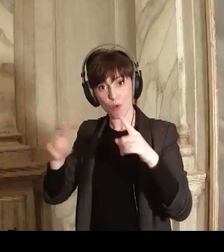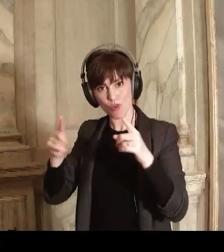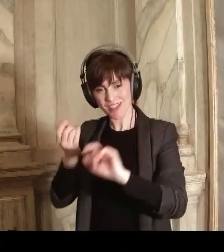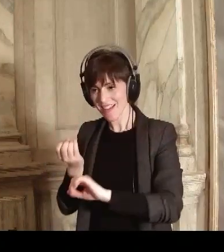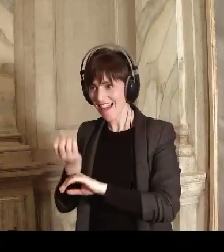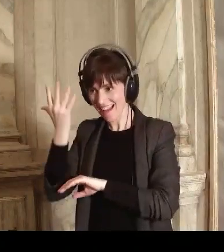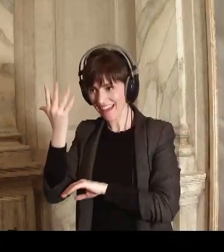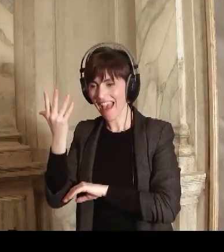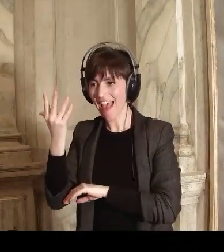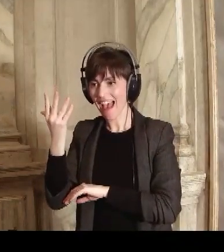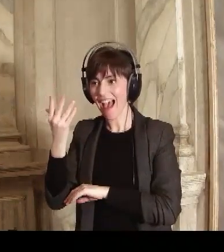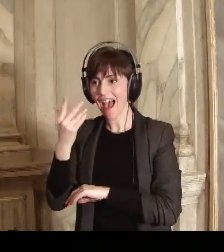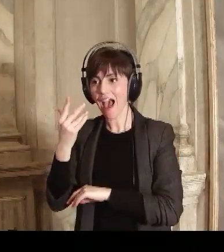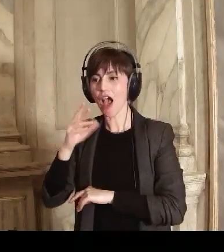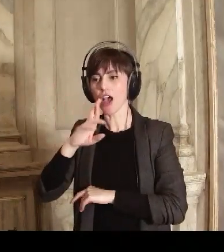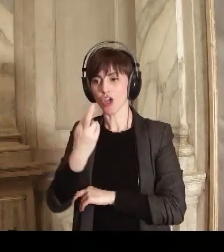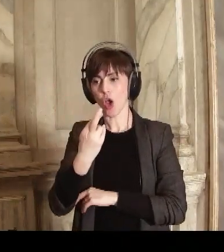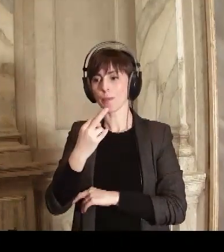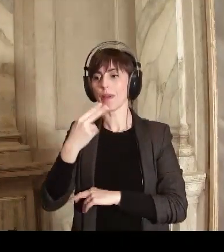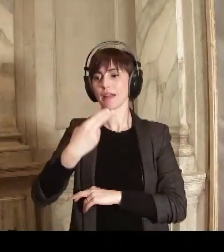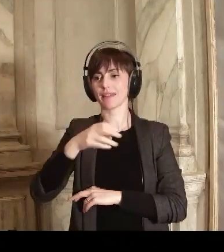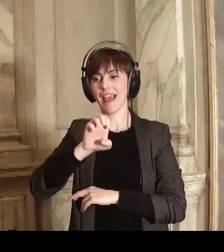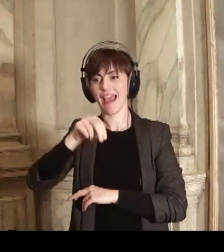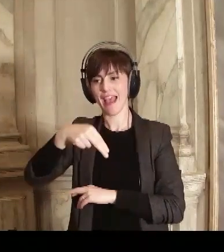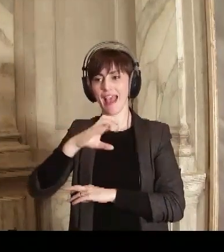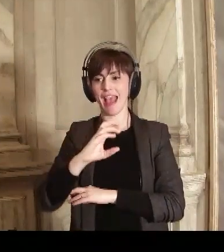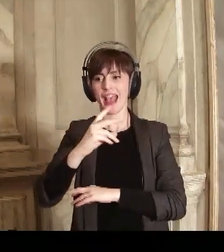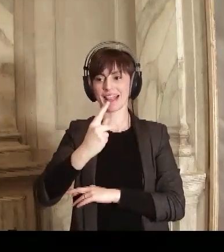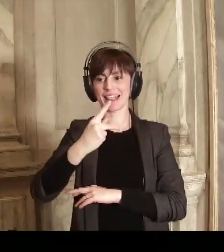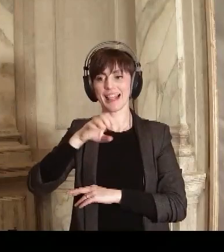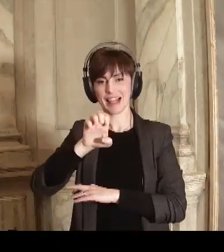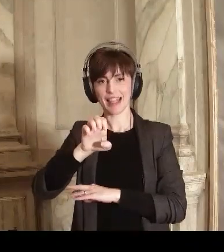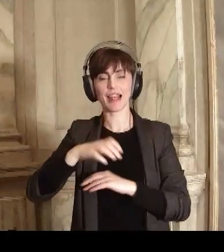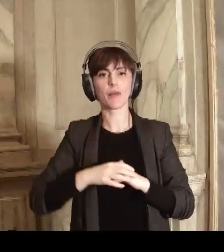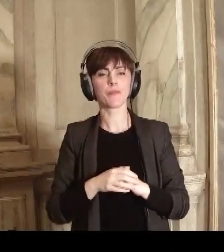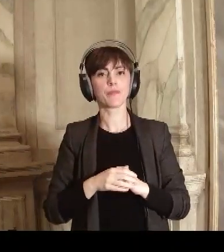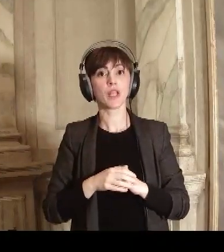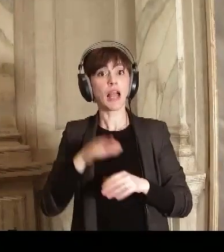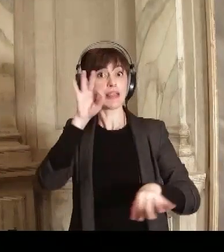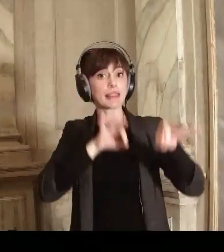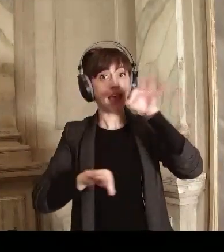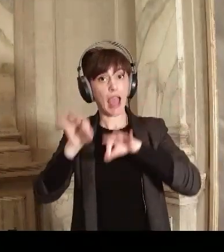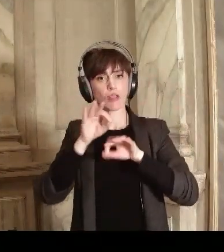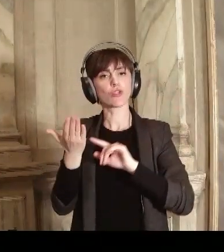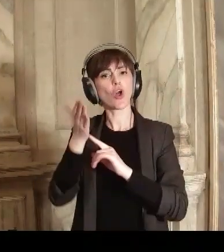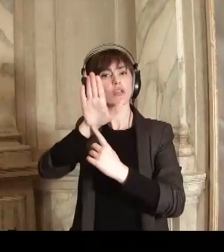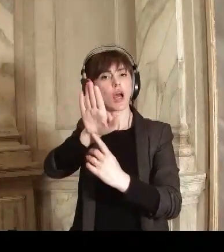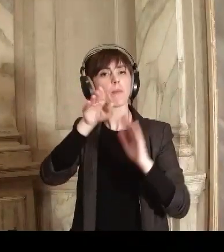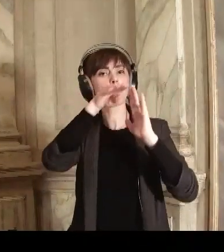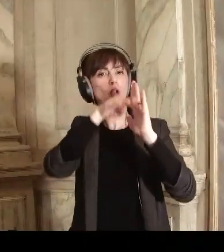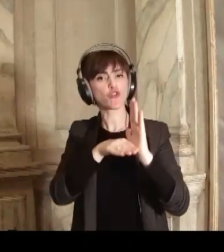ideatori del popolare software Ableton Live, presenta al Teatro Malibran il suo rinomato progetto